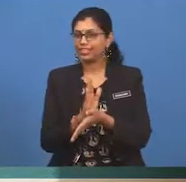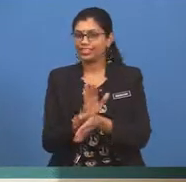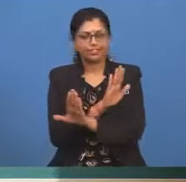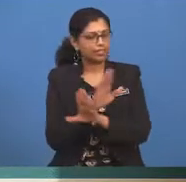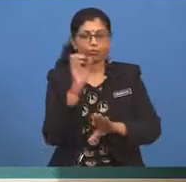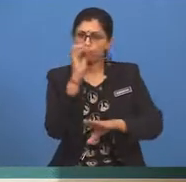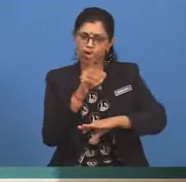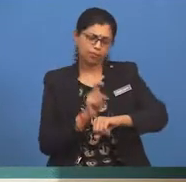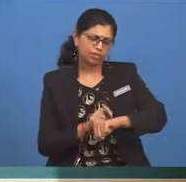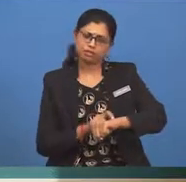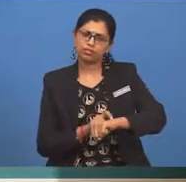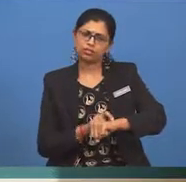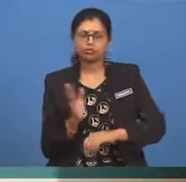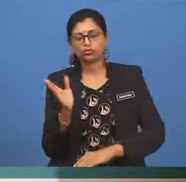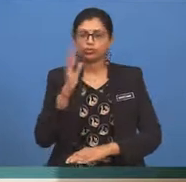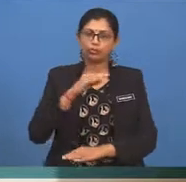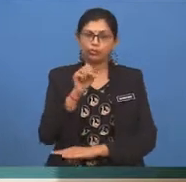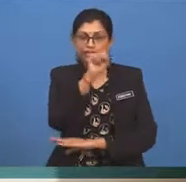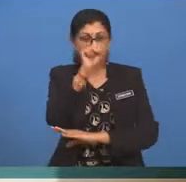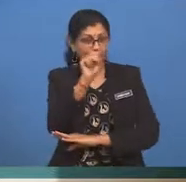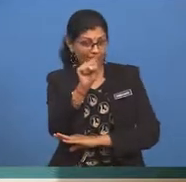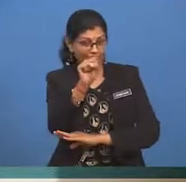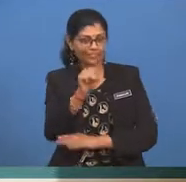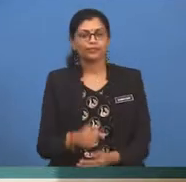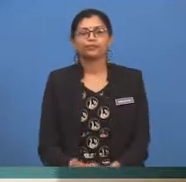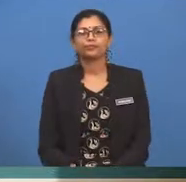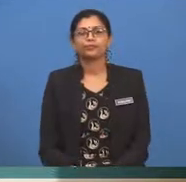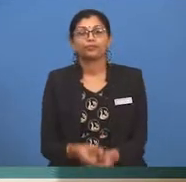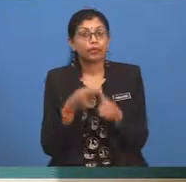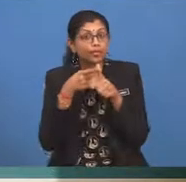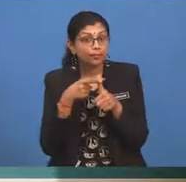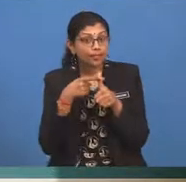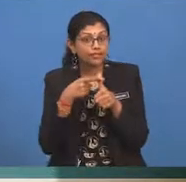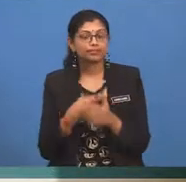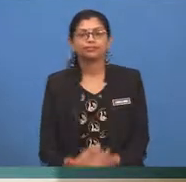lagi. Ayuh kita ke soalan yang pertama.